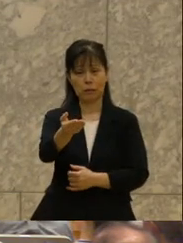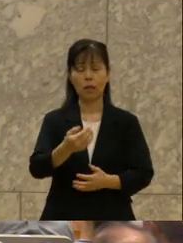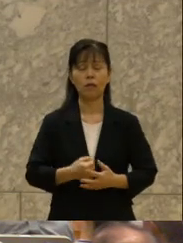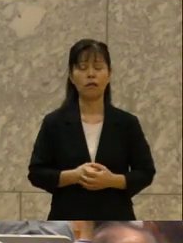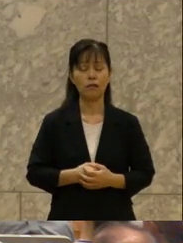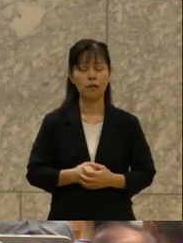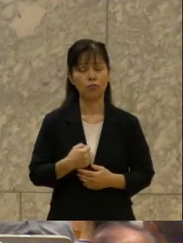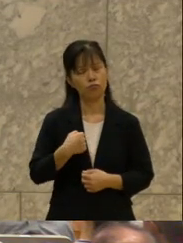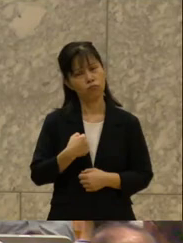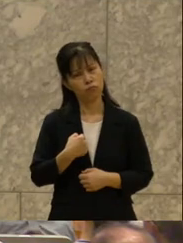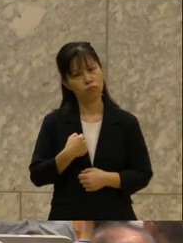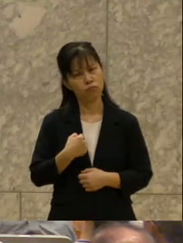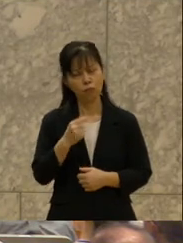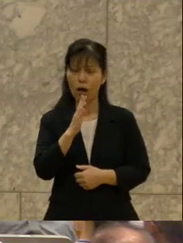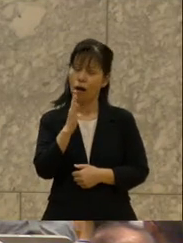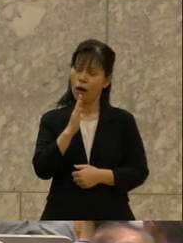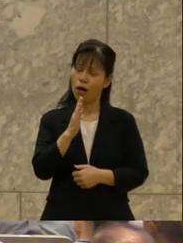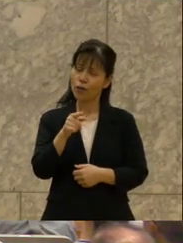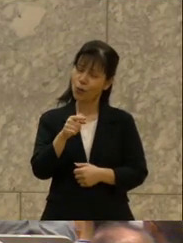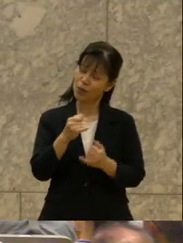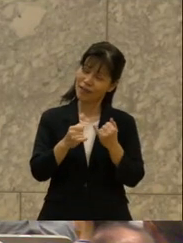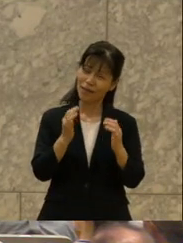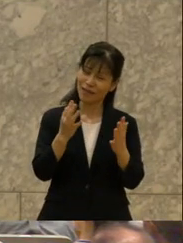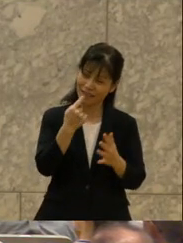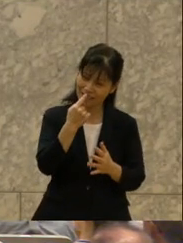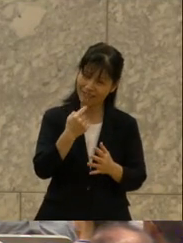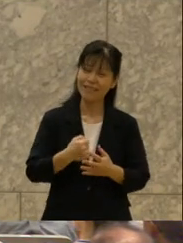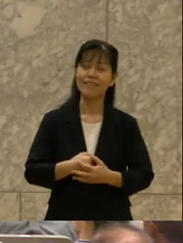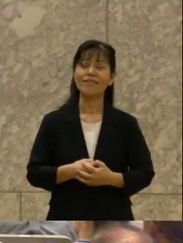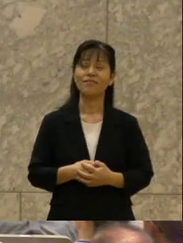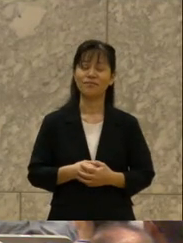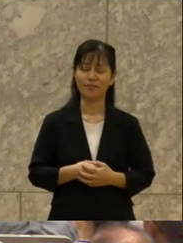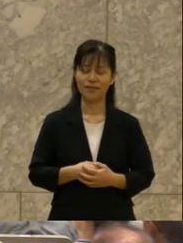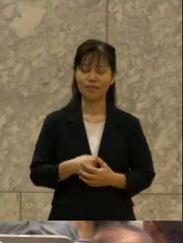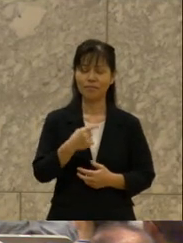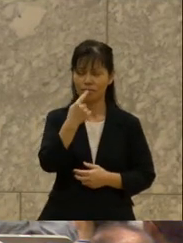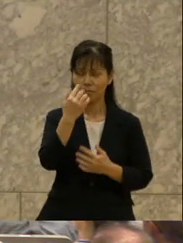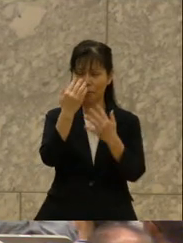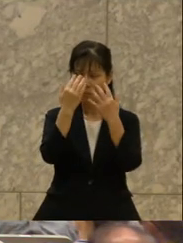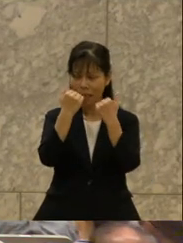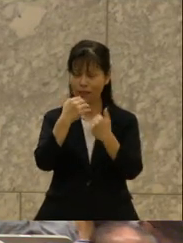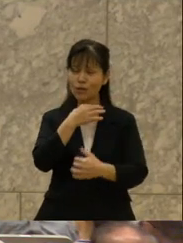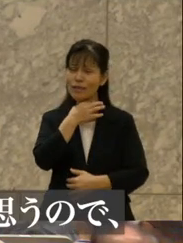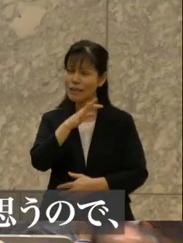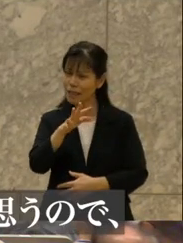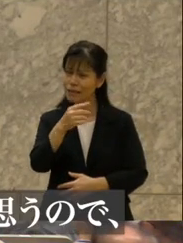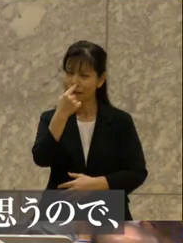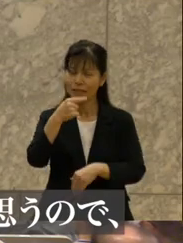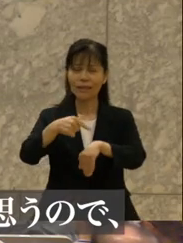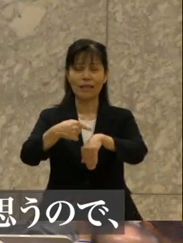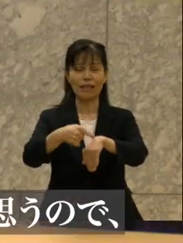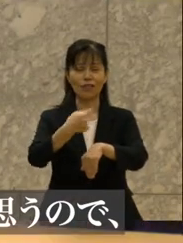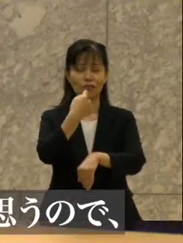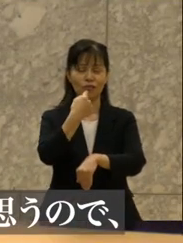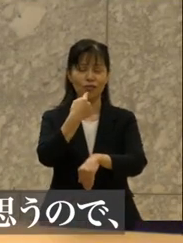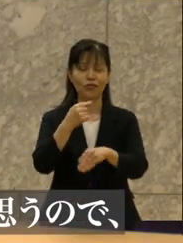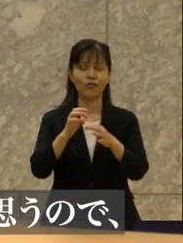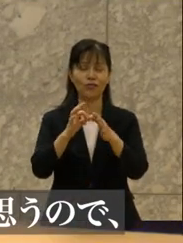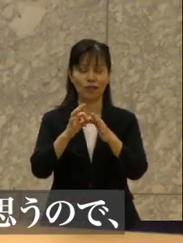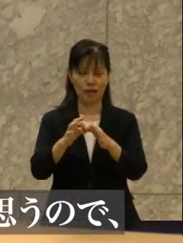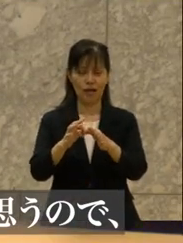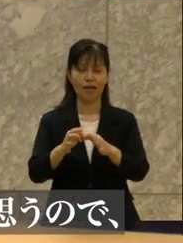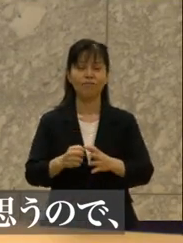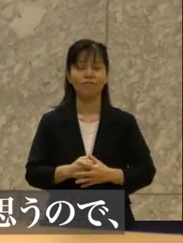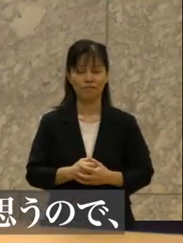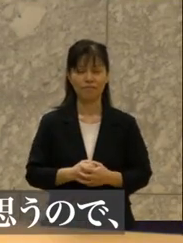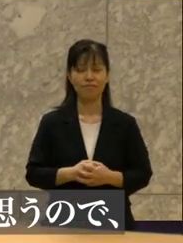そんなにそれはないですかねでもやっぱり負けず嫌いな部分がありますので先ほど特徴に少し話しさせて